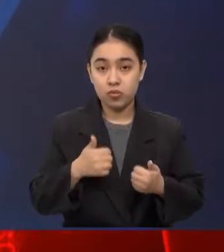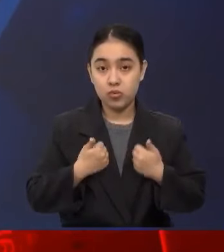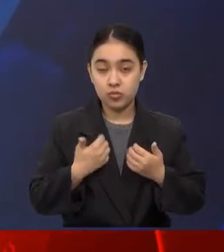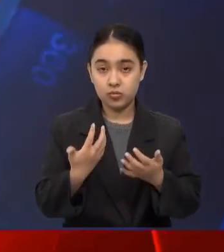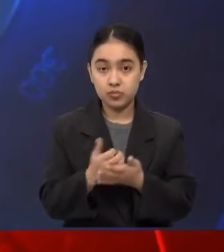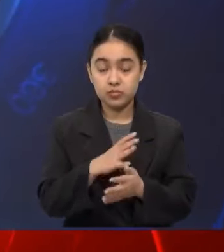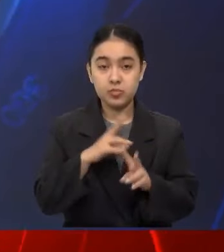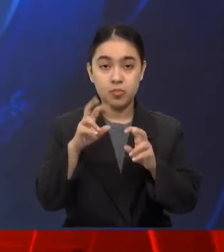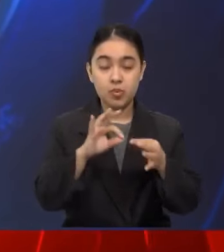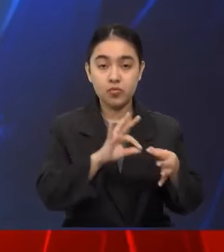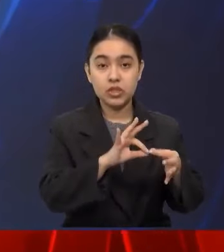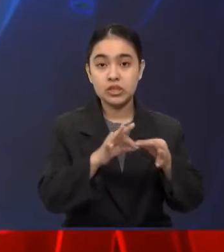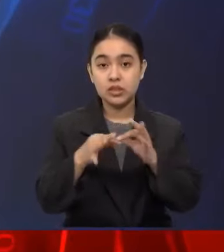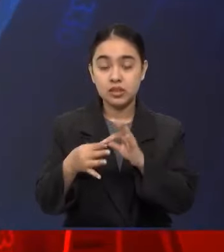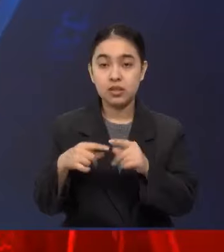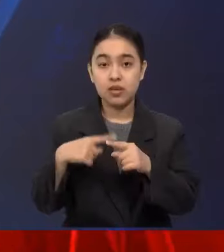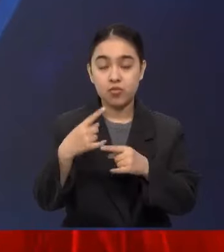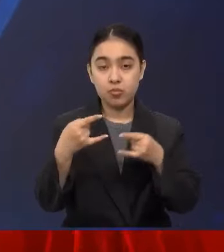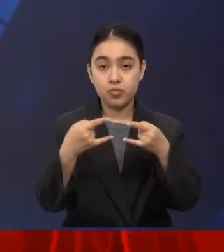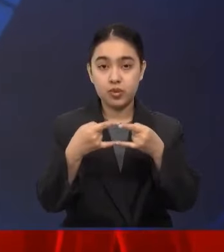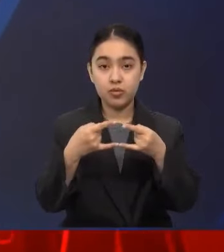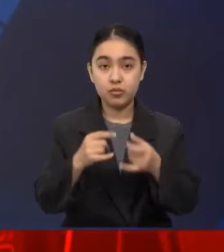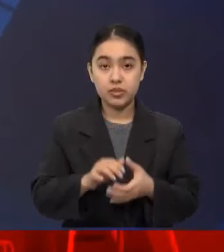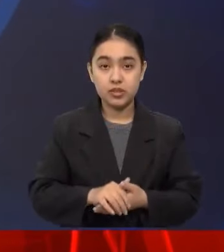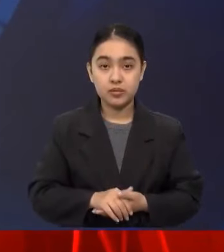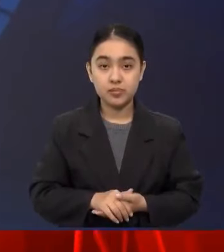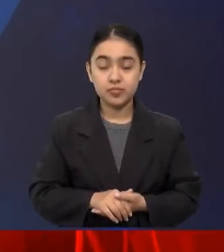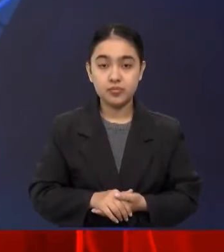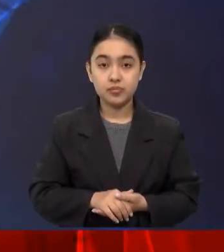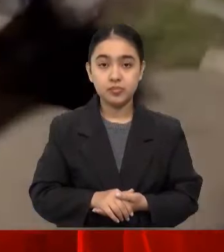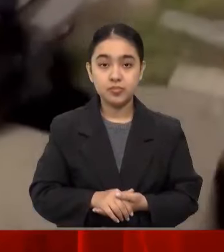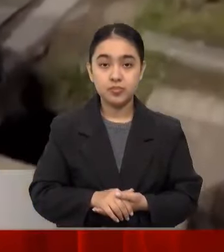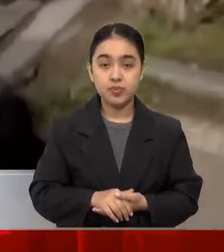etildi. Mavzu tafsilotlari navbatdagi lavhamizda.